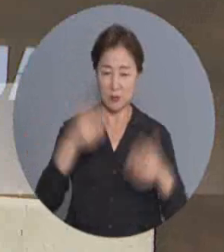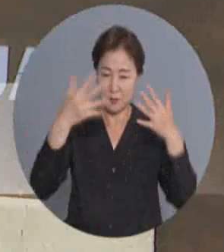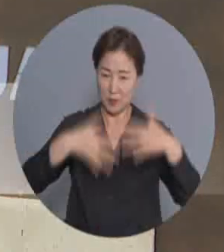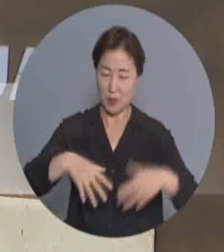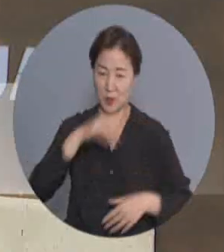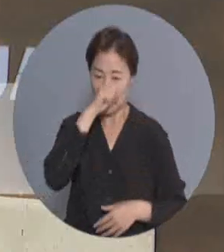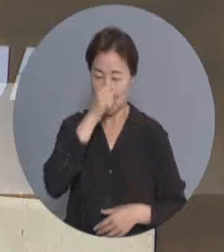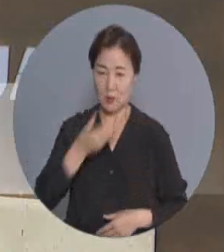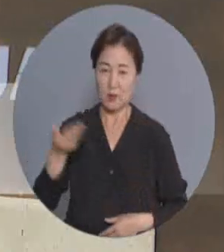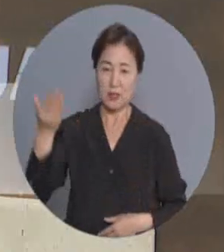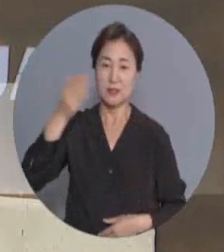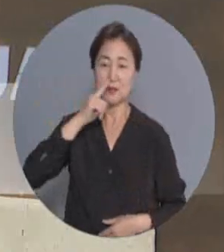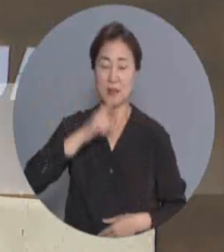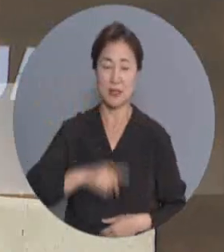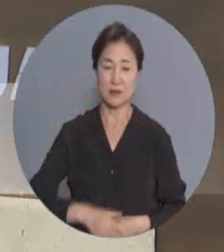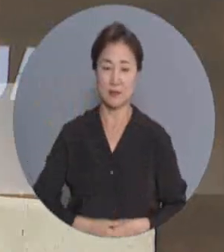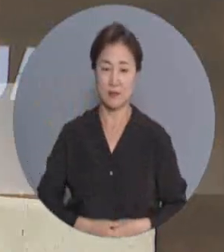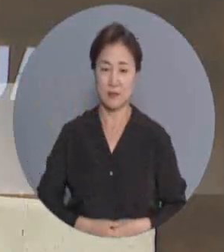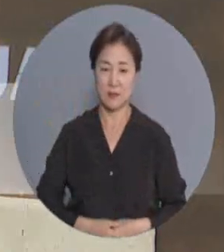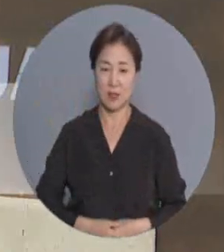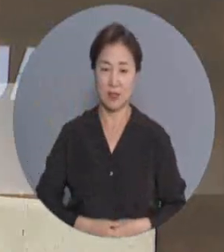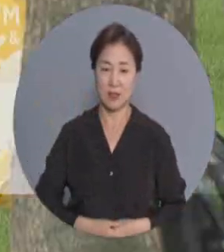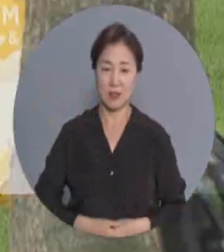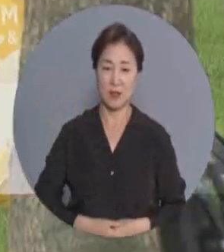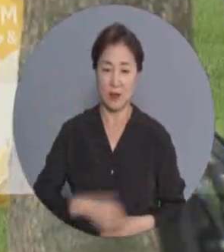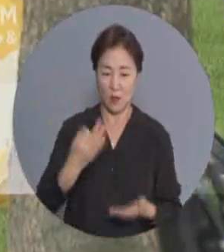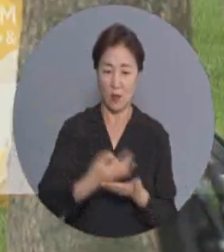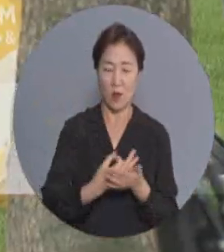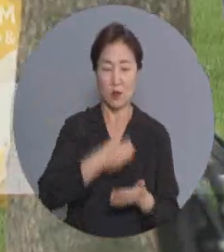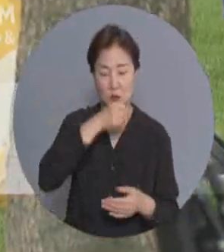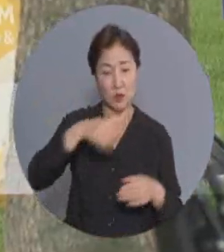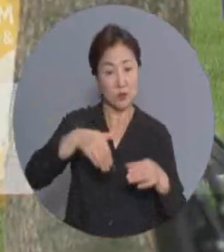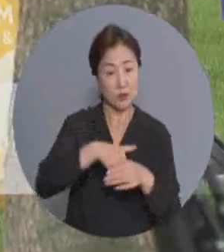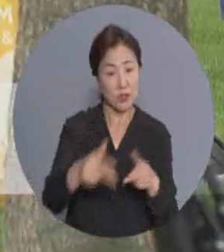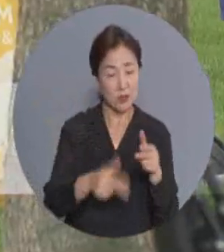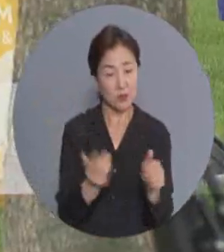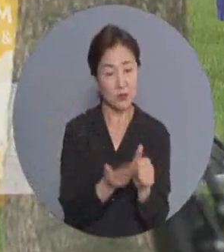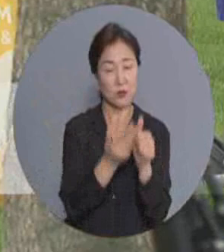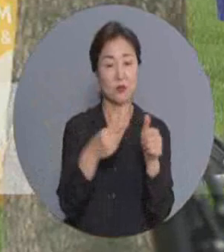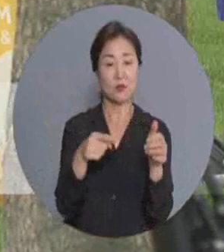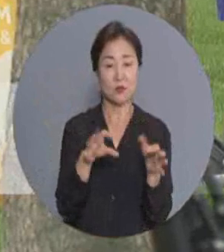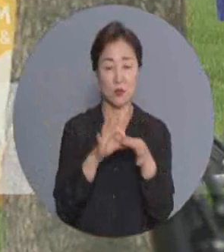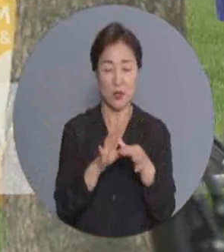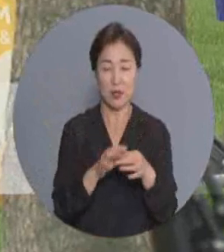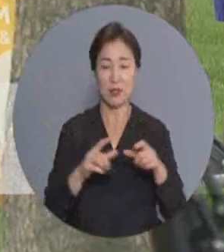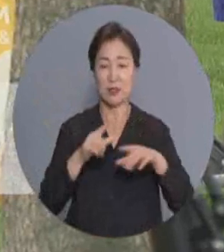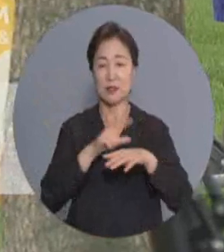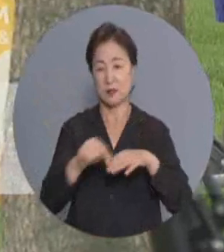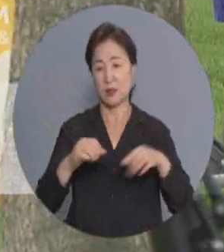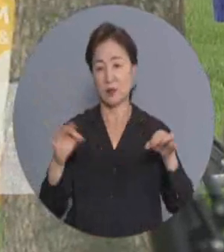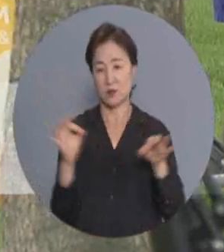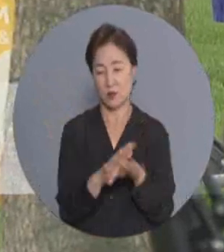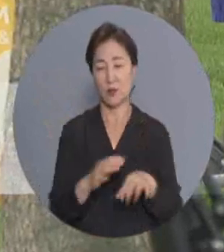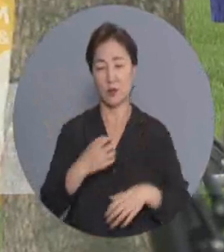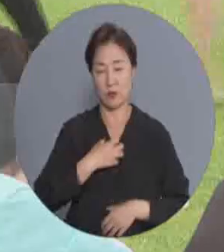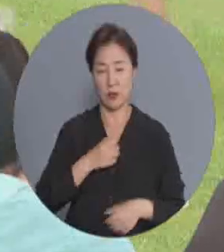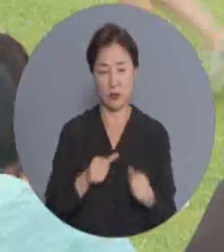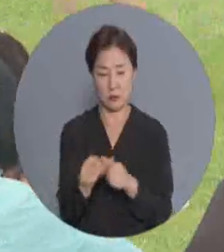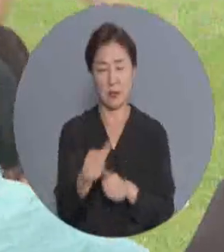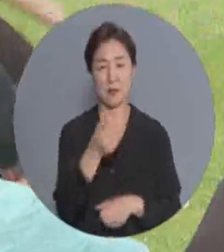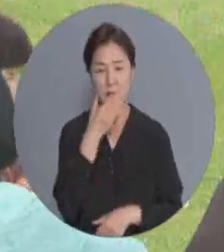주요했다고 분석하면서 고부가가치 문화산업 육성을 통해 지방 소멸 문제를 극복할 수 있을 것이라고 밝혔습니다.